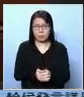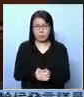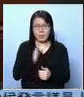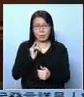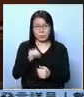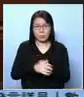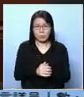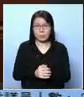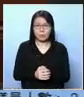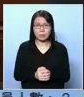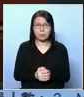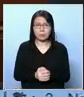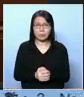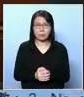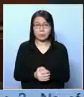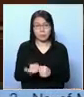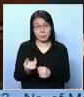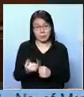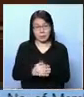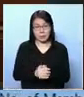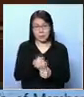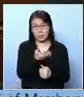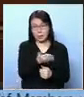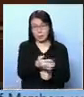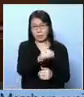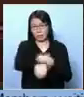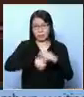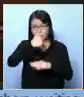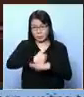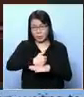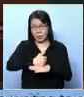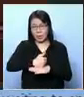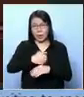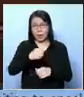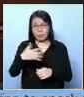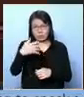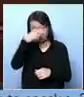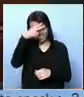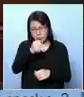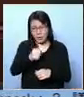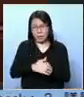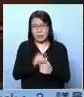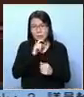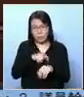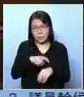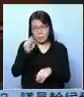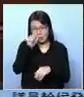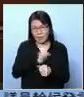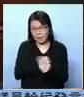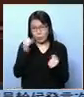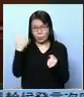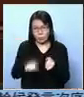啊，咁樣係唔係呢？就算俾你胡志偉做特首啊，呢啲問題有陣時都唔係話一下子先解決得